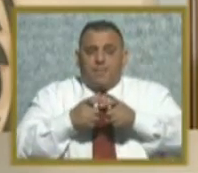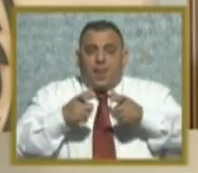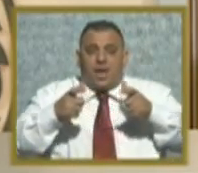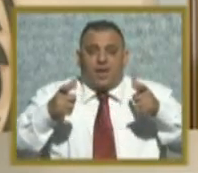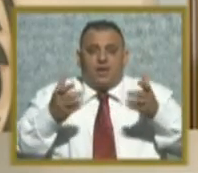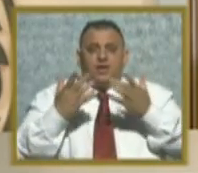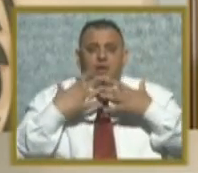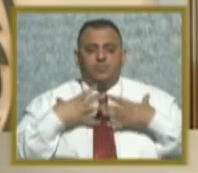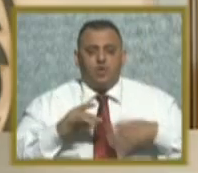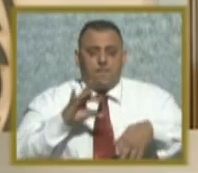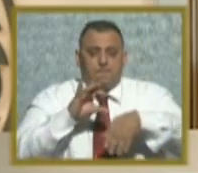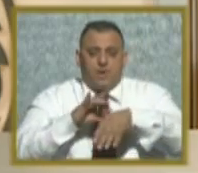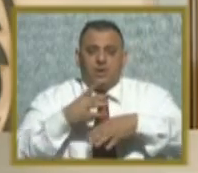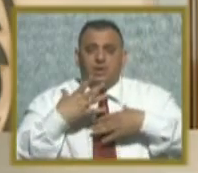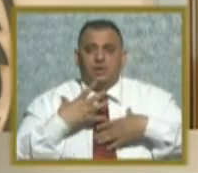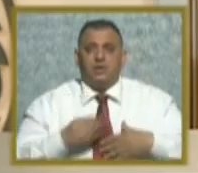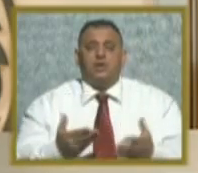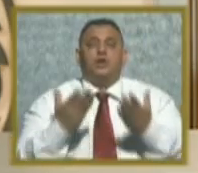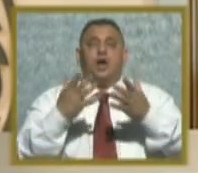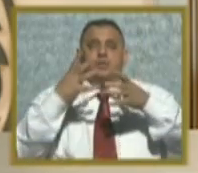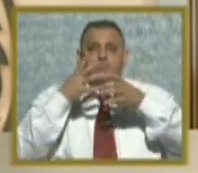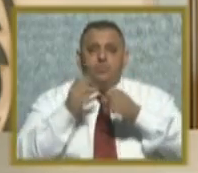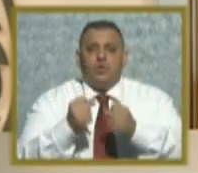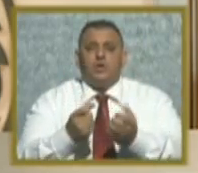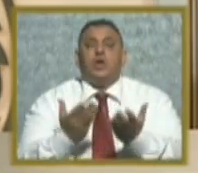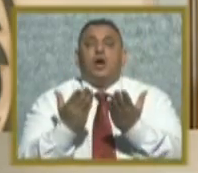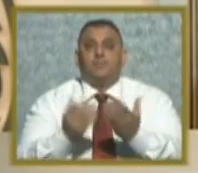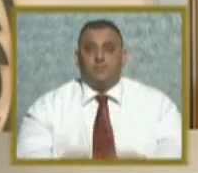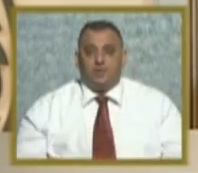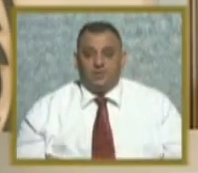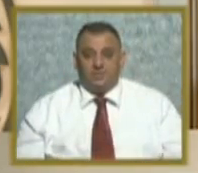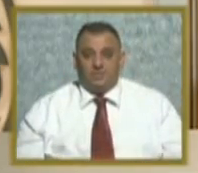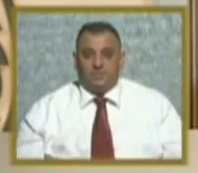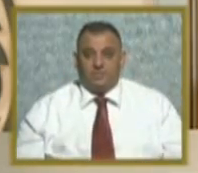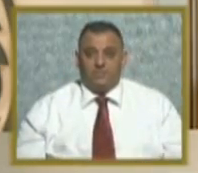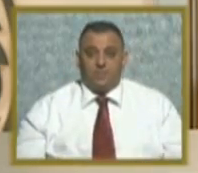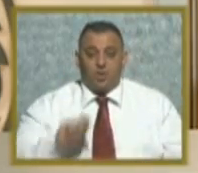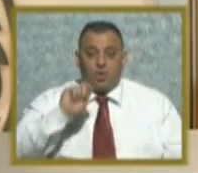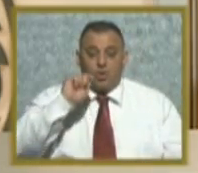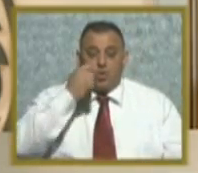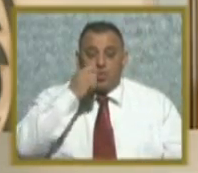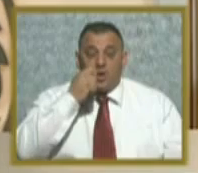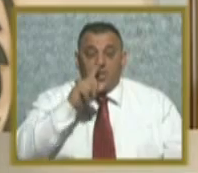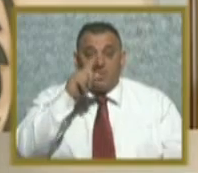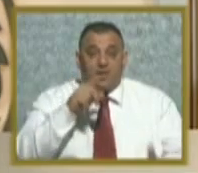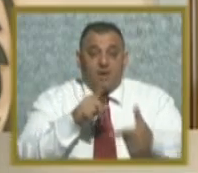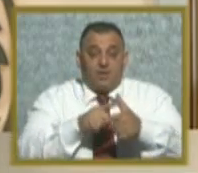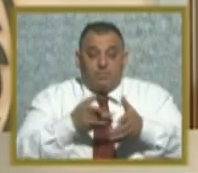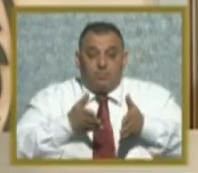وأن يشفي مريضهم وأن يعافي مبتلاهم يا رب العالمين. إسحاق من غانا يقول: امرأة